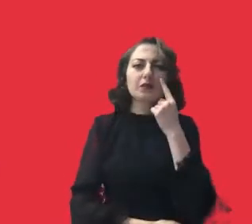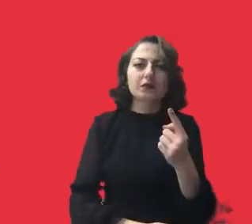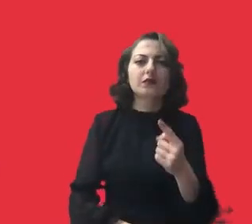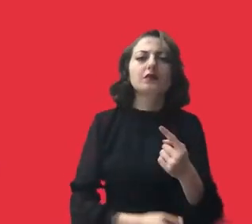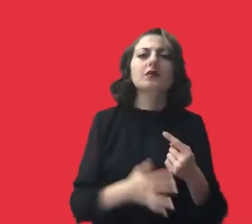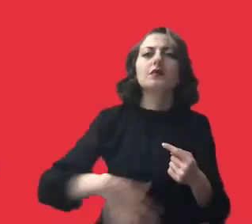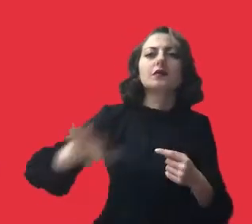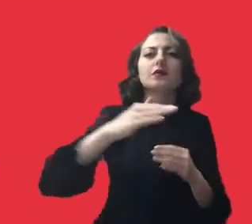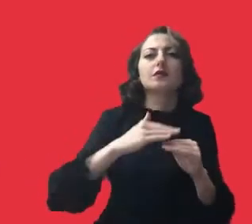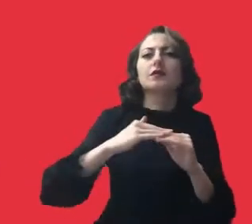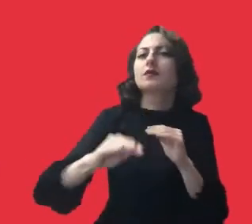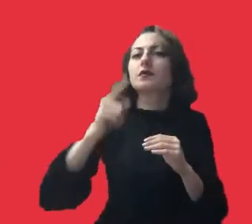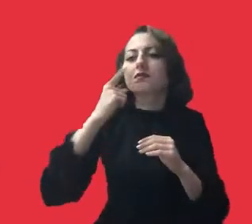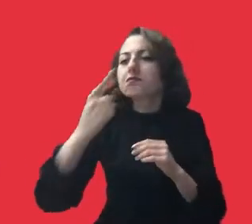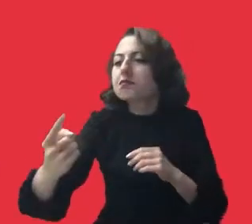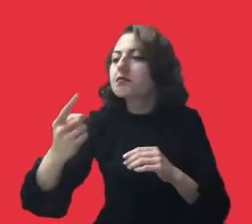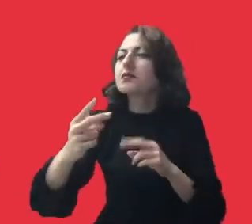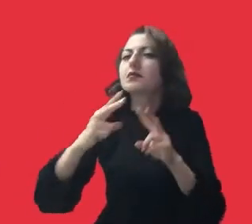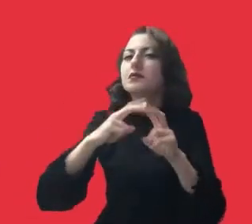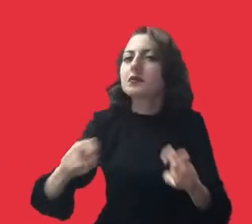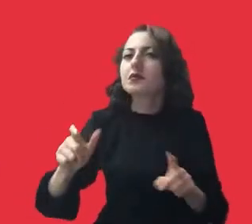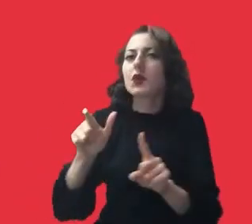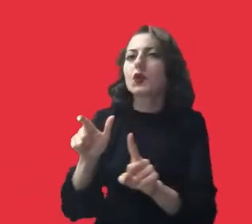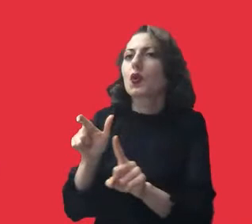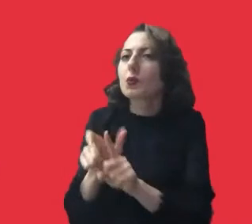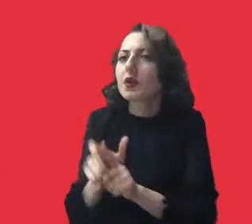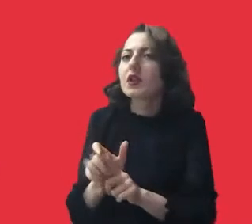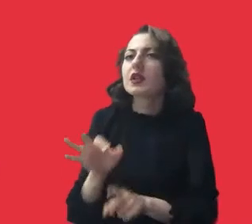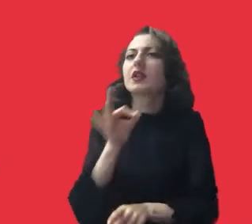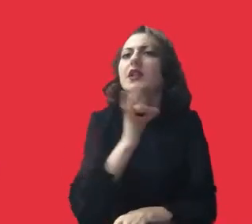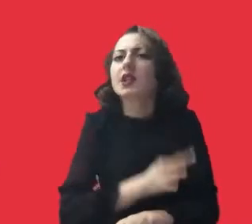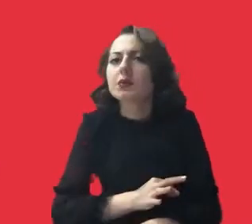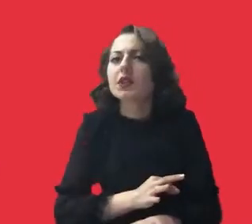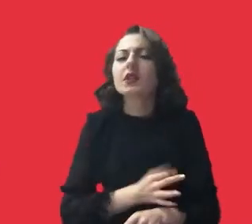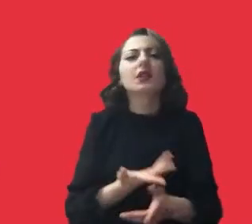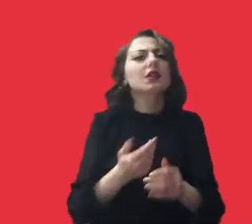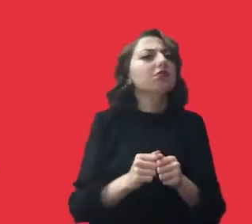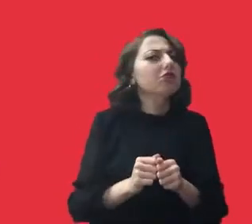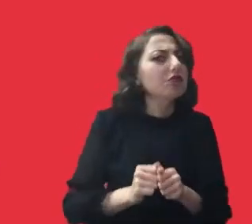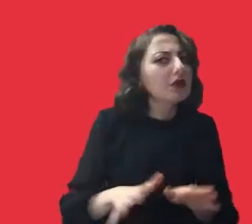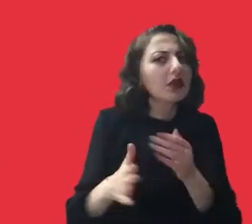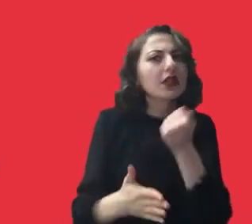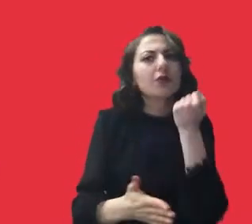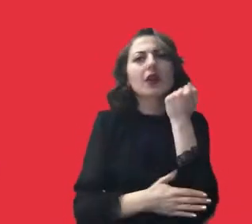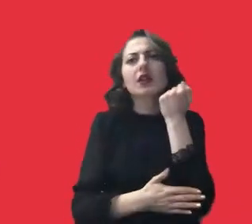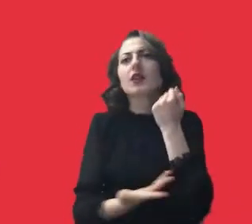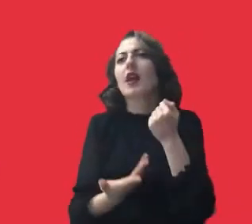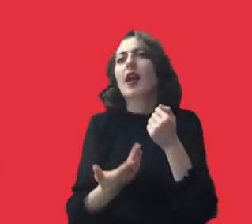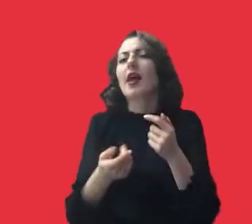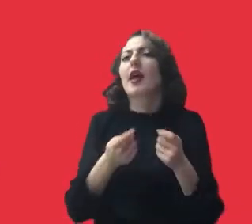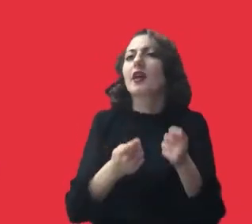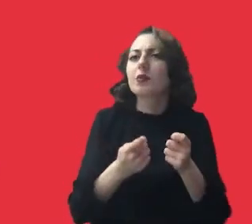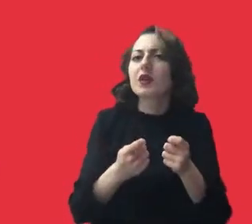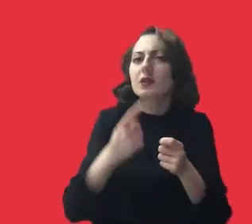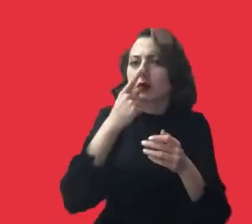çocukların of bakımla korunması, Syrians ihtiyaçları, volunteered for işte gıda protection kitlerinin of children dağıtılması, without eğitime guardians, and erişmeleri, they also bu distributed